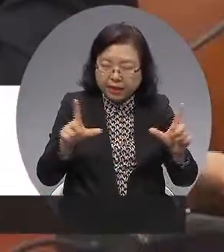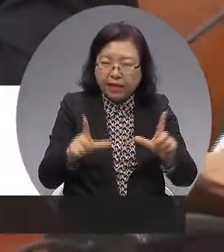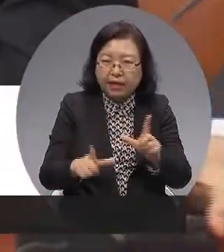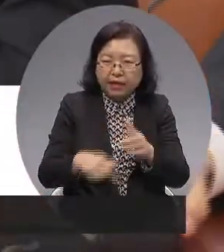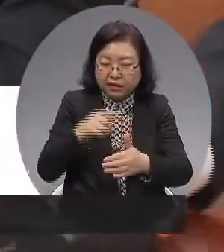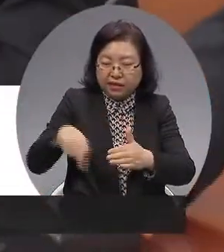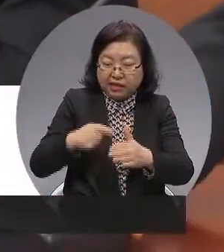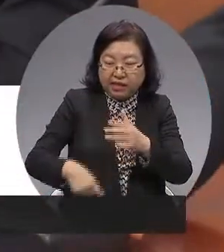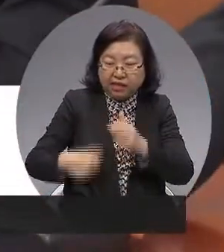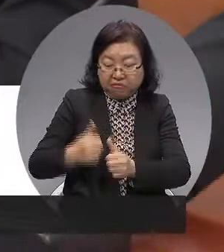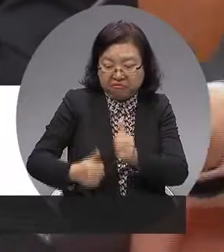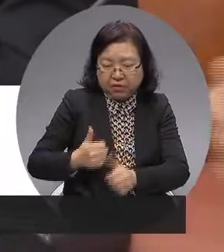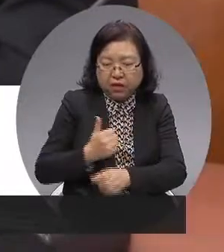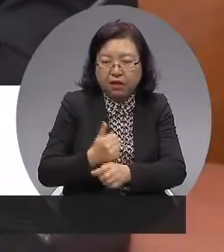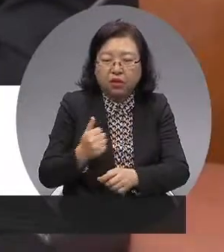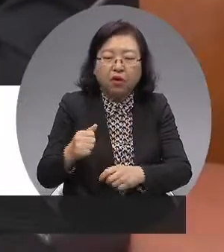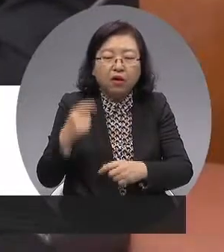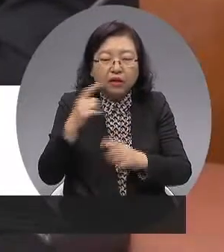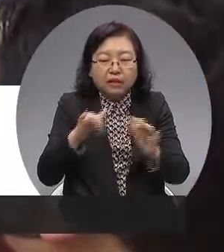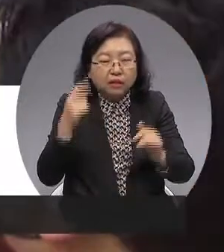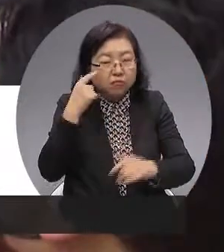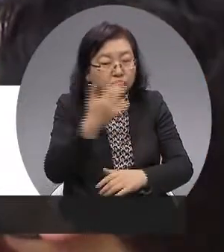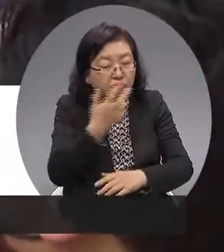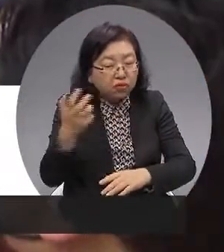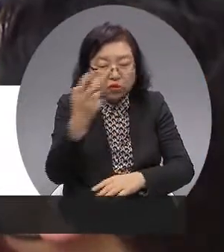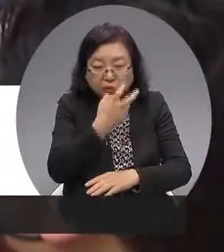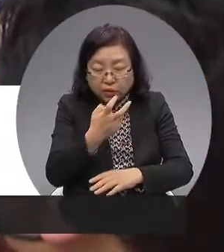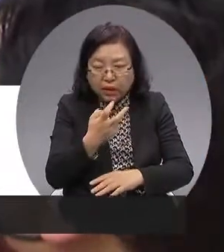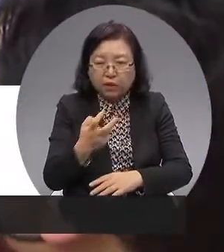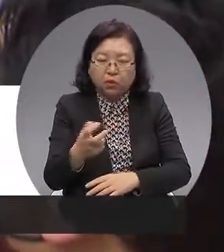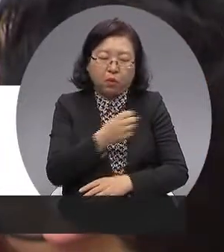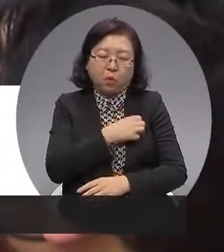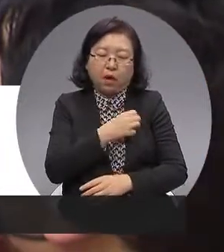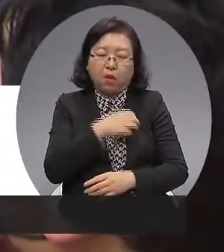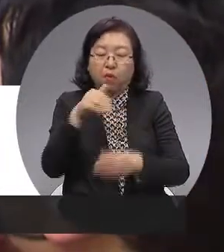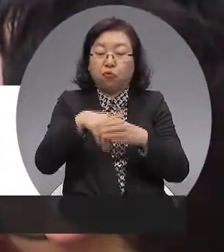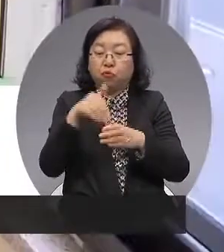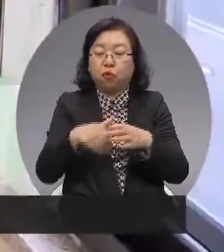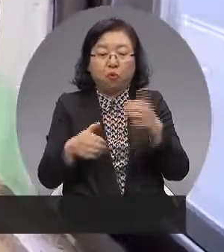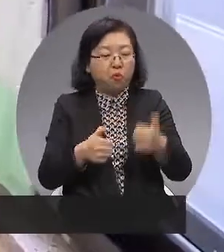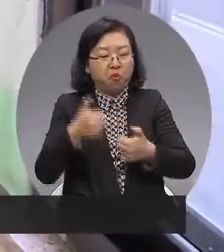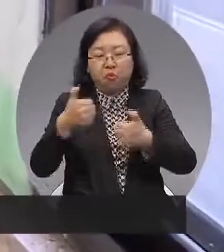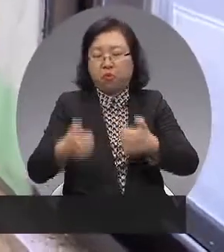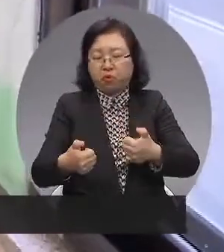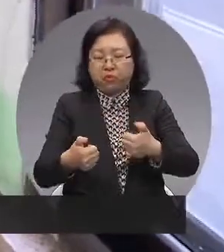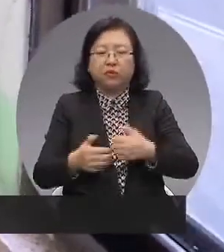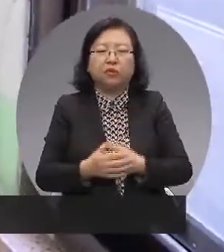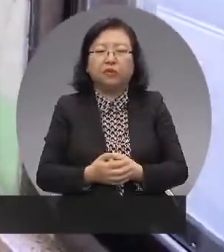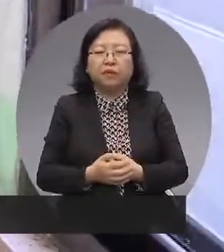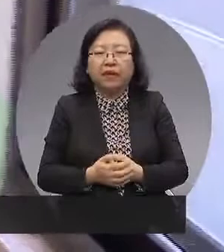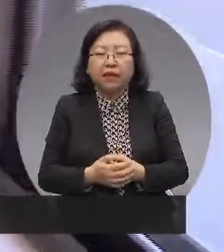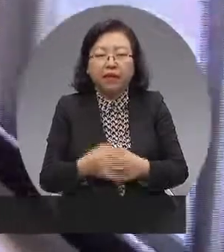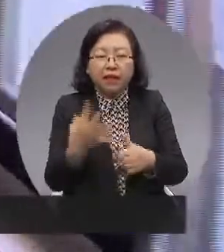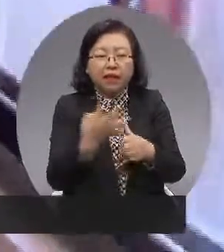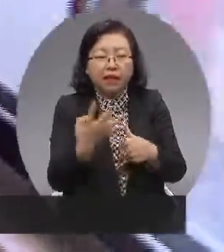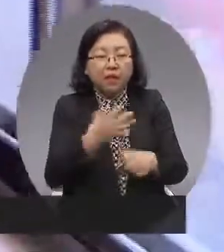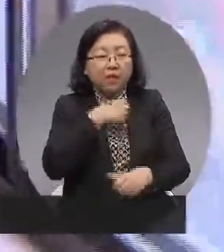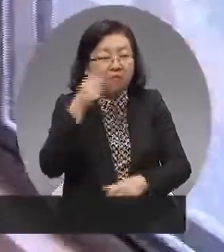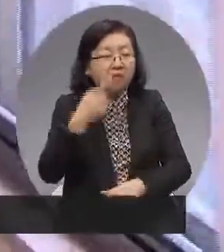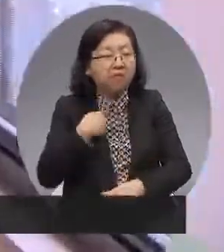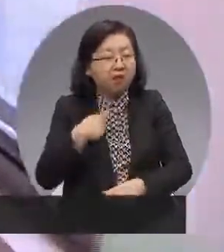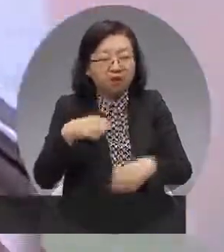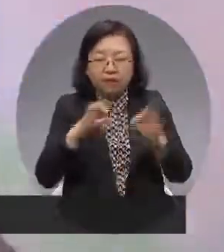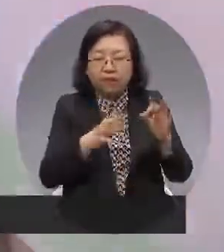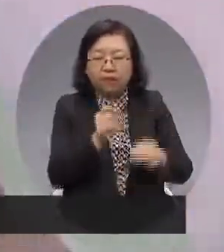경선은 여론조사와 당원 투표가 각각 50%씩 반영됩니다. 사선 국회의원 출신인 김영환